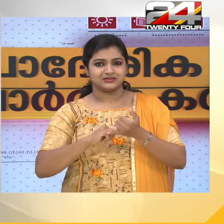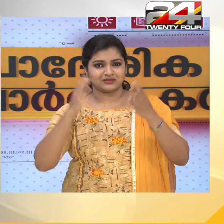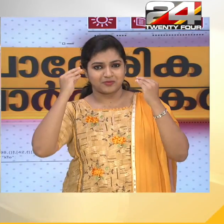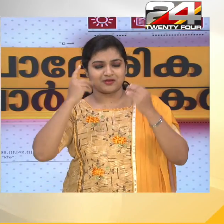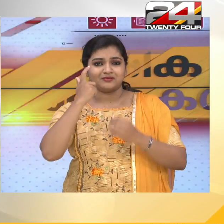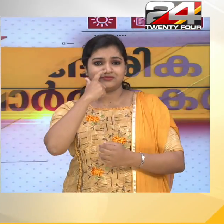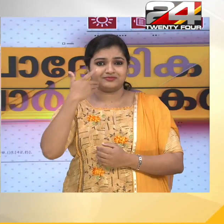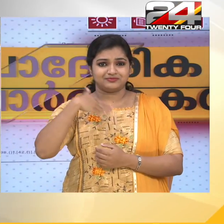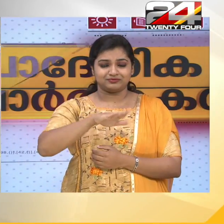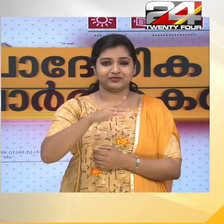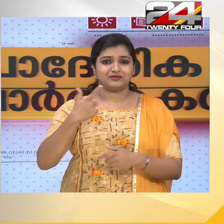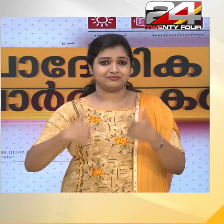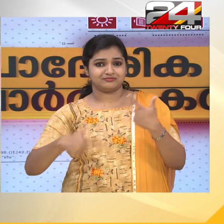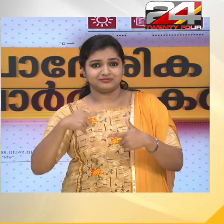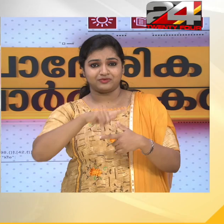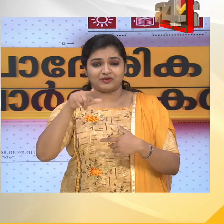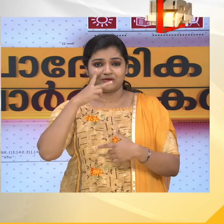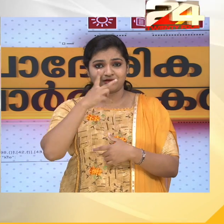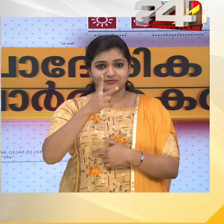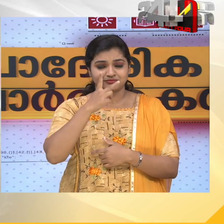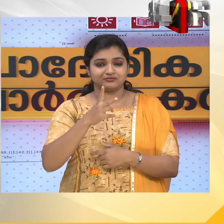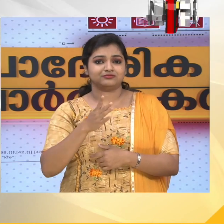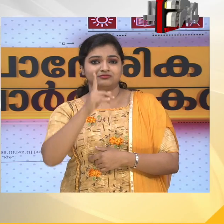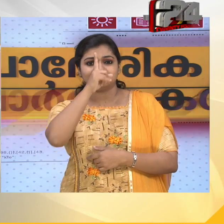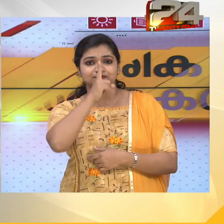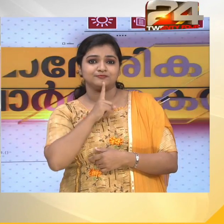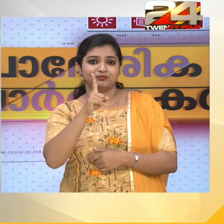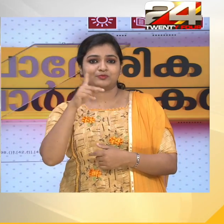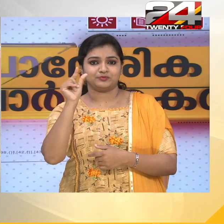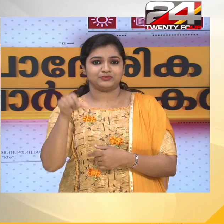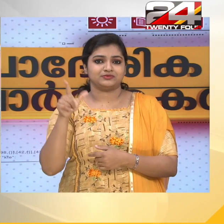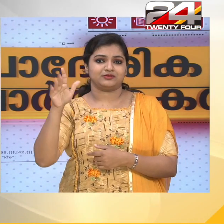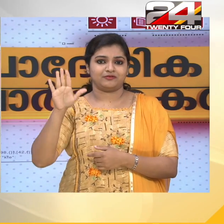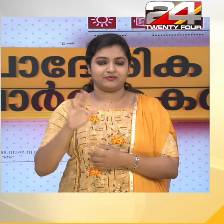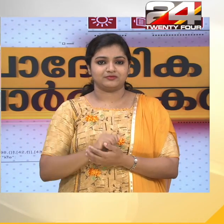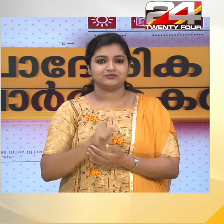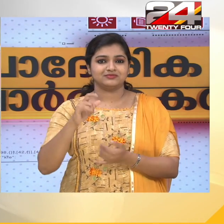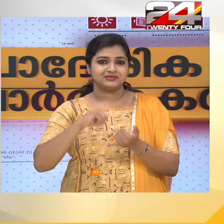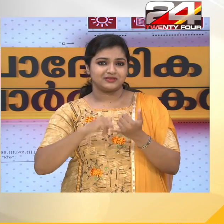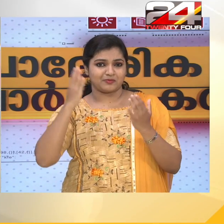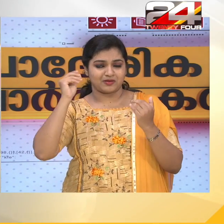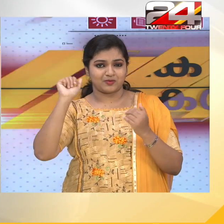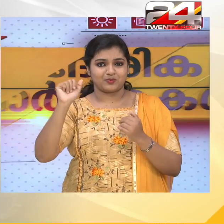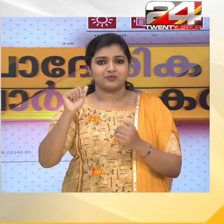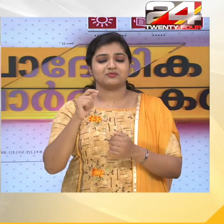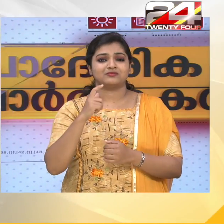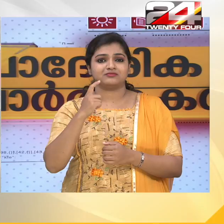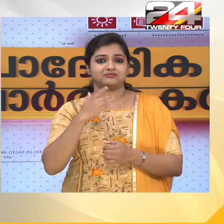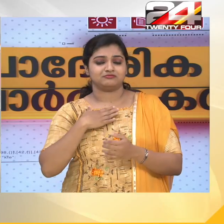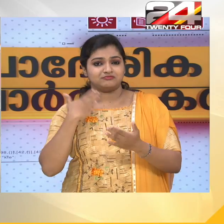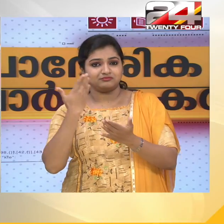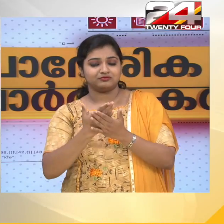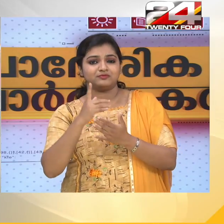ശബരിമല യുവതീ പ്രവേശന കോലാഹലങ്ങളൊക്കെ കണ്ടും കേട്ടും നിശബ്ദയായി ഒരാളുണ്ട് സന്നിധാനത്ത്. ശബരിമല ധർമ്മശാസ്താവിന് സ്വയം